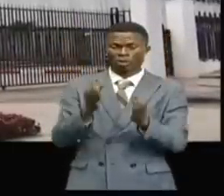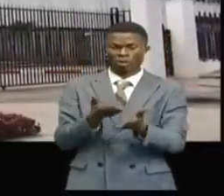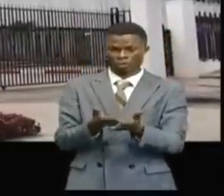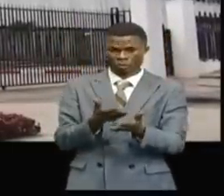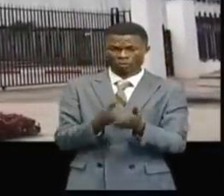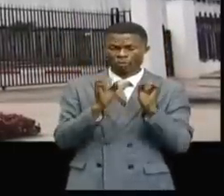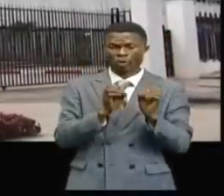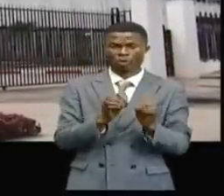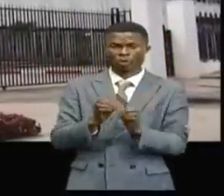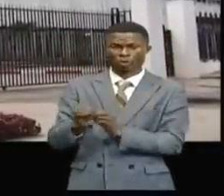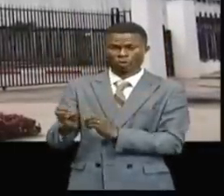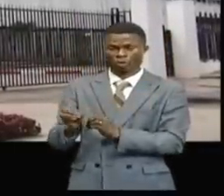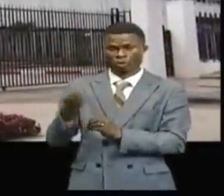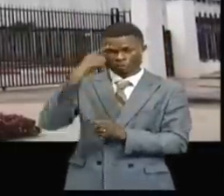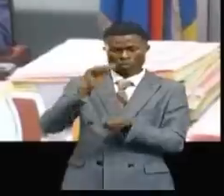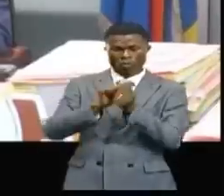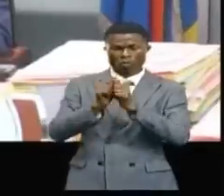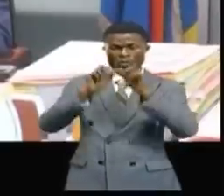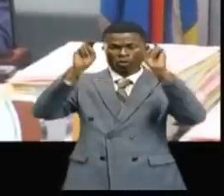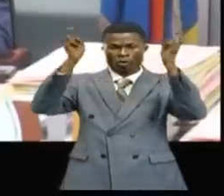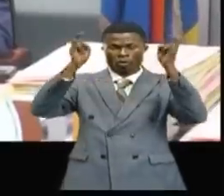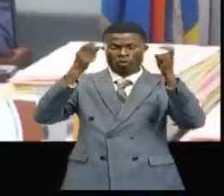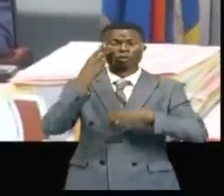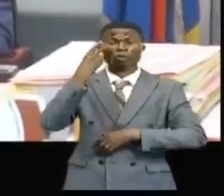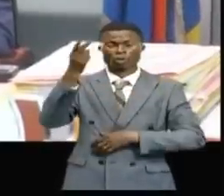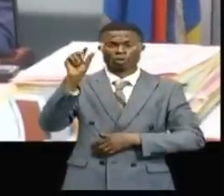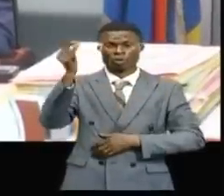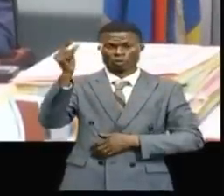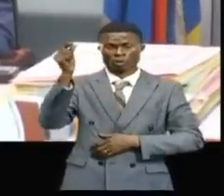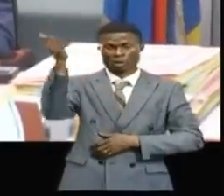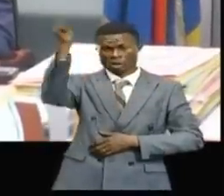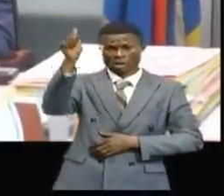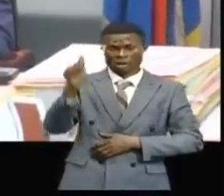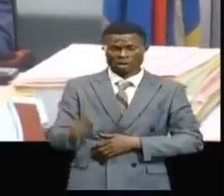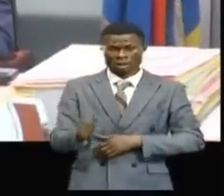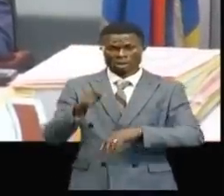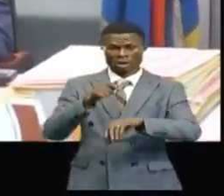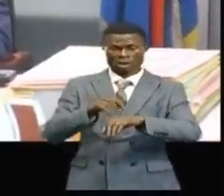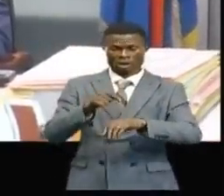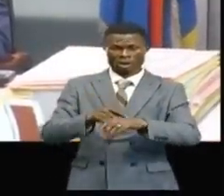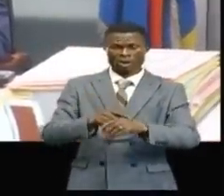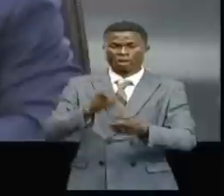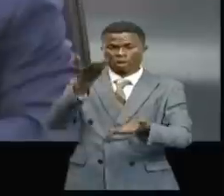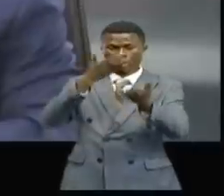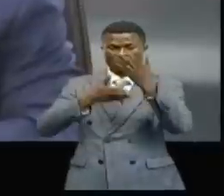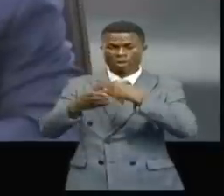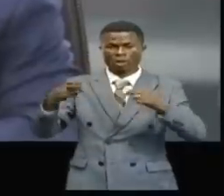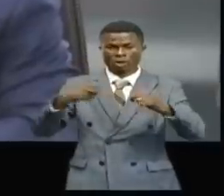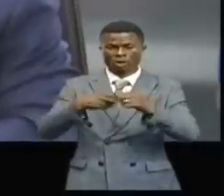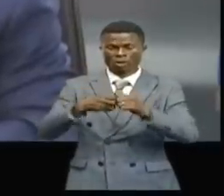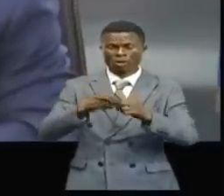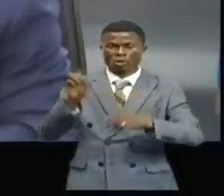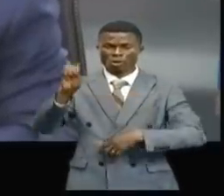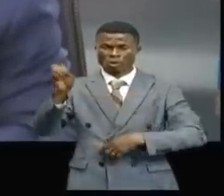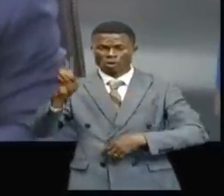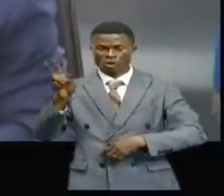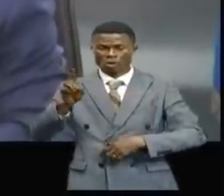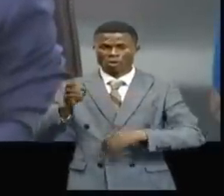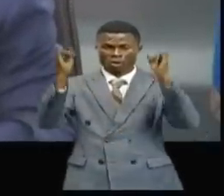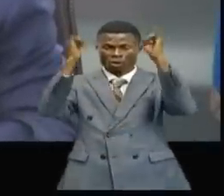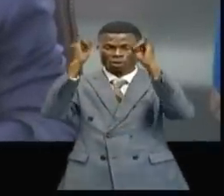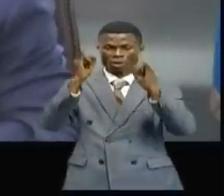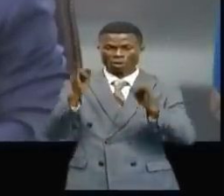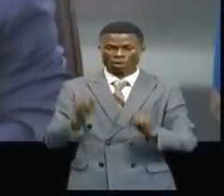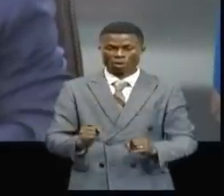était organisé autour du thème « La vision minière africaine à l'ère de la transition énergétique verte et de la